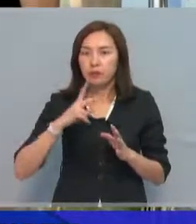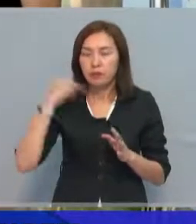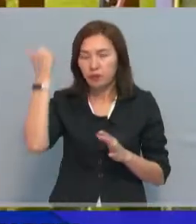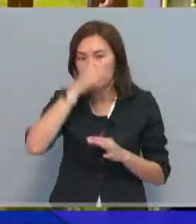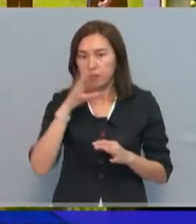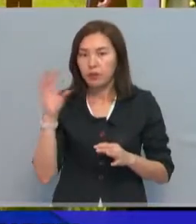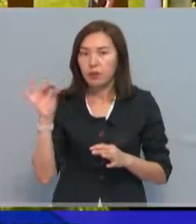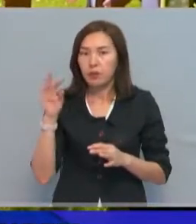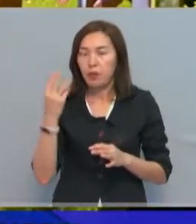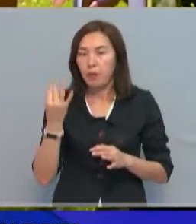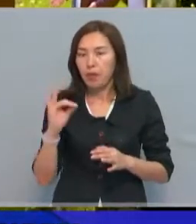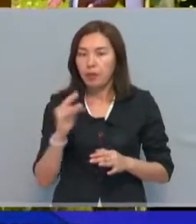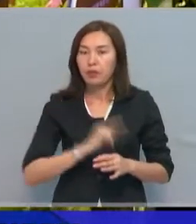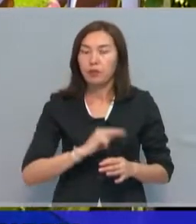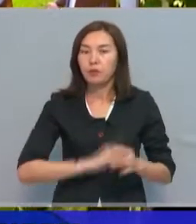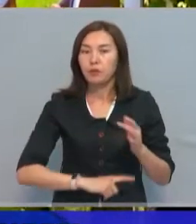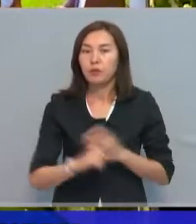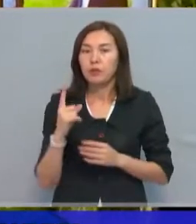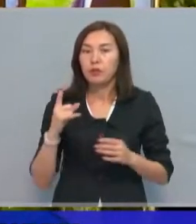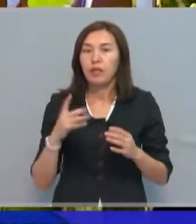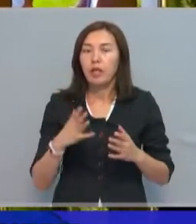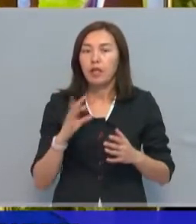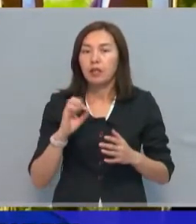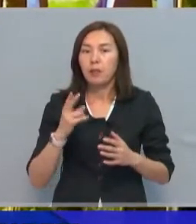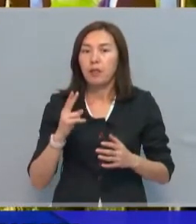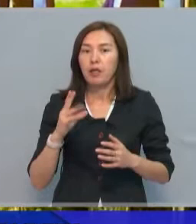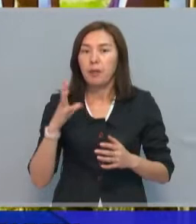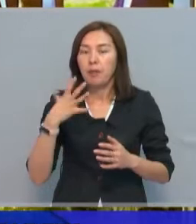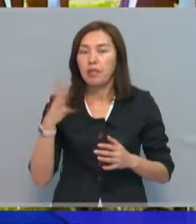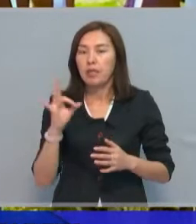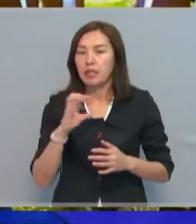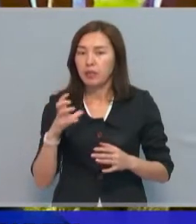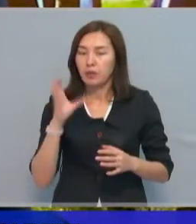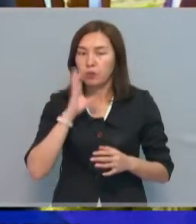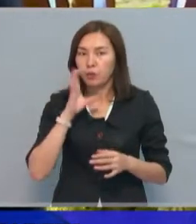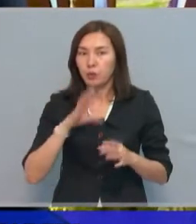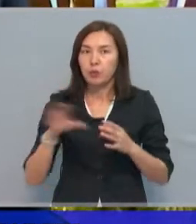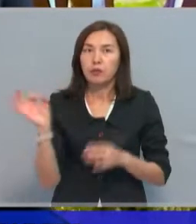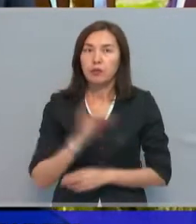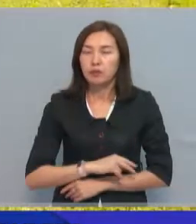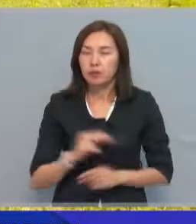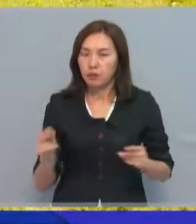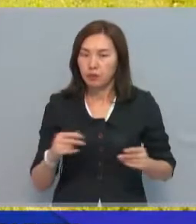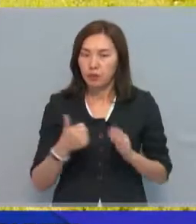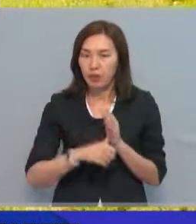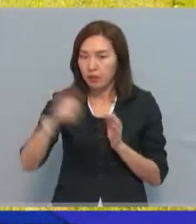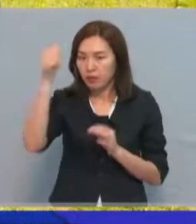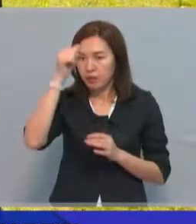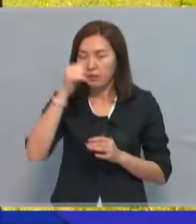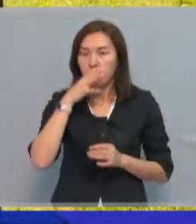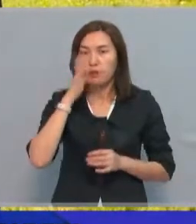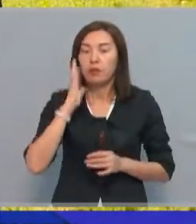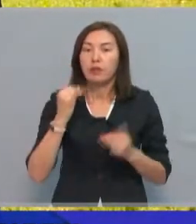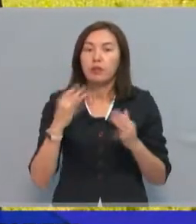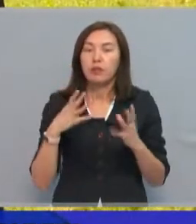2020 жылдың мамыр айында құрылыс жұмыстарын мердігер мекеме Ынтымақ 5 арыс жүргізген болатын. Ауыз су құрылысының пайдалануға берілгеніне 6 айға жуық уақыт